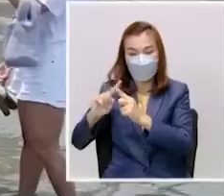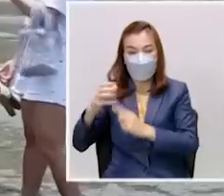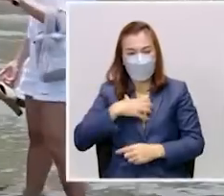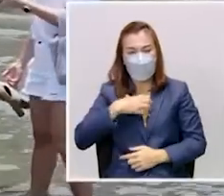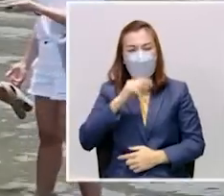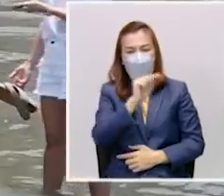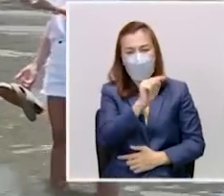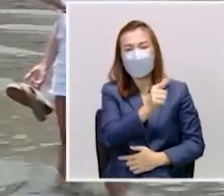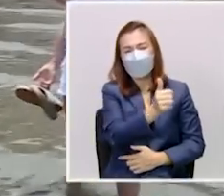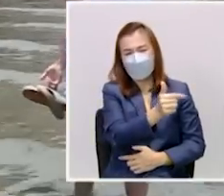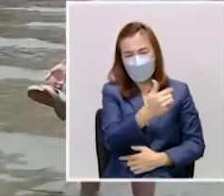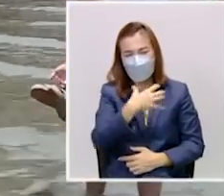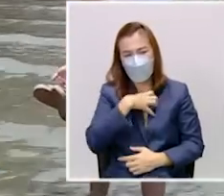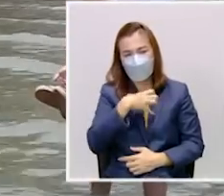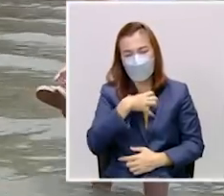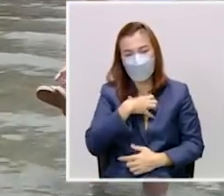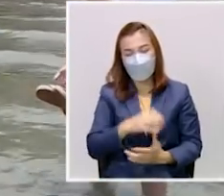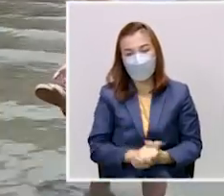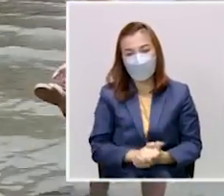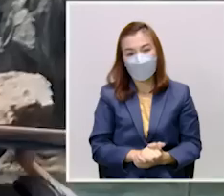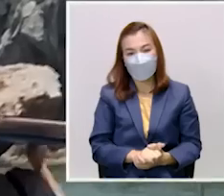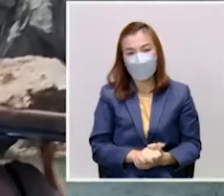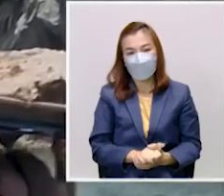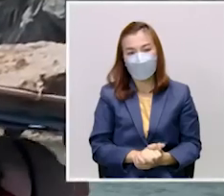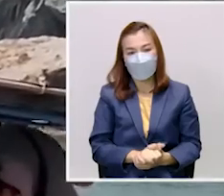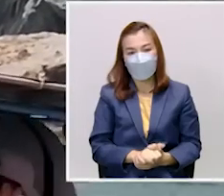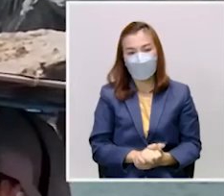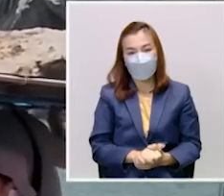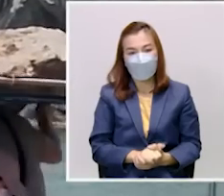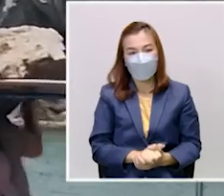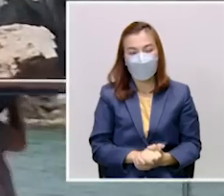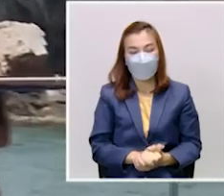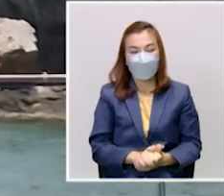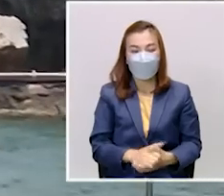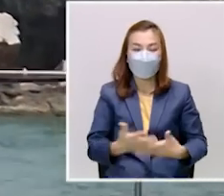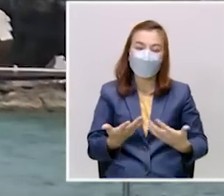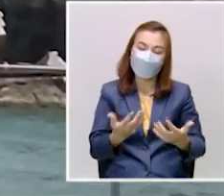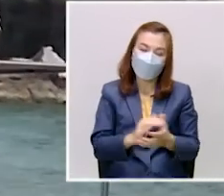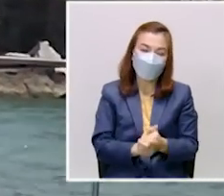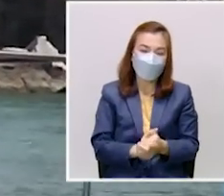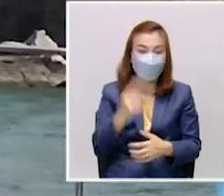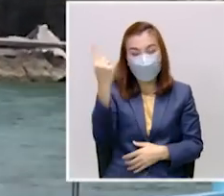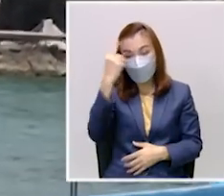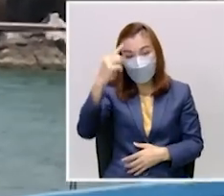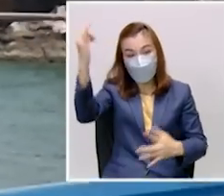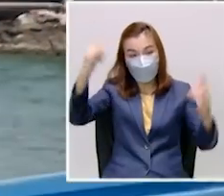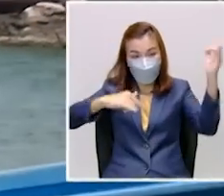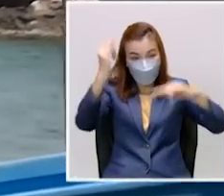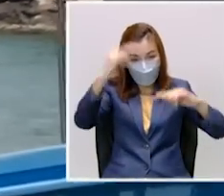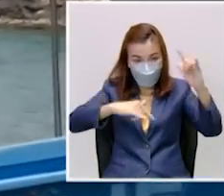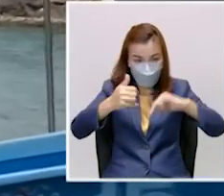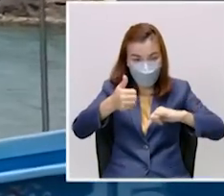ได้อยากได้การทำตลาดให้ง่ายขึ้นแล้วก็นักท่องเที่ยวเข้ามาก็จะ